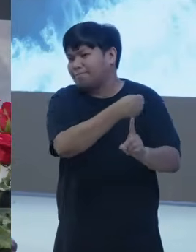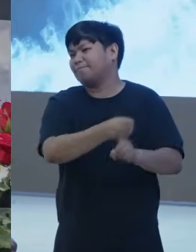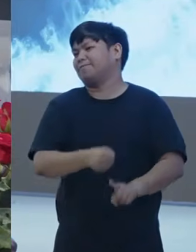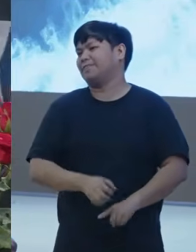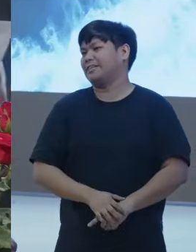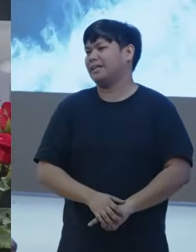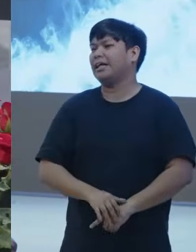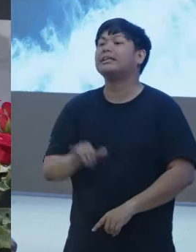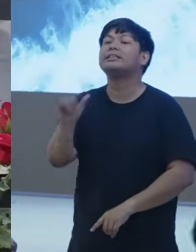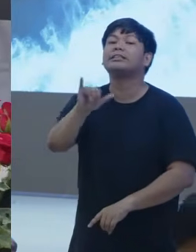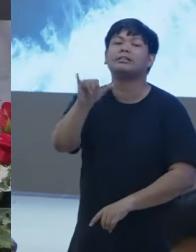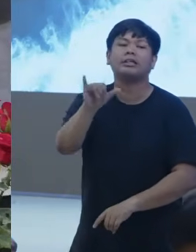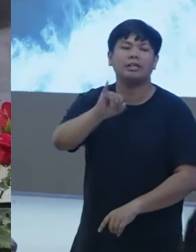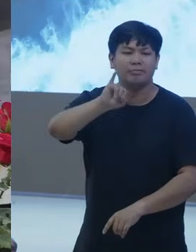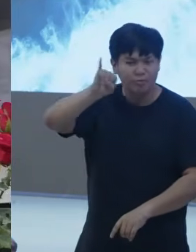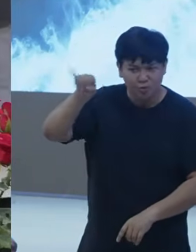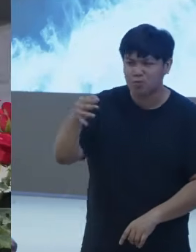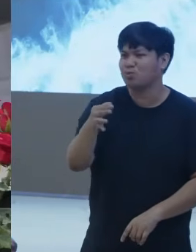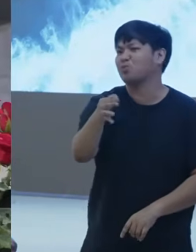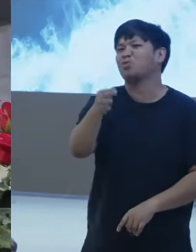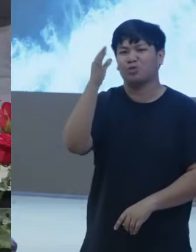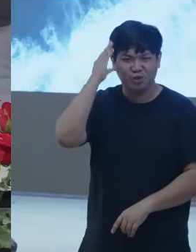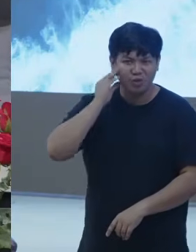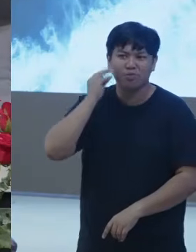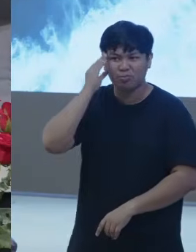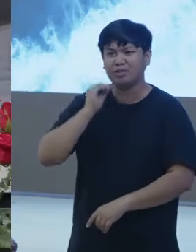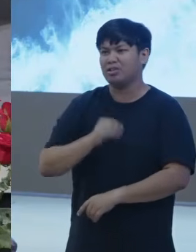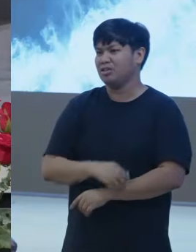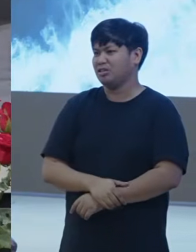mata, nagalit. Ganun po ang galit ni Jonah dito.